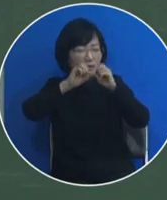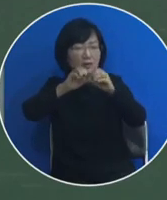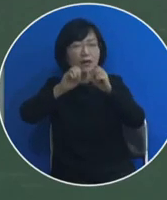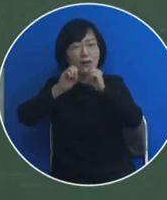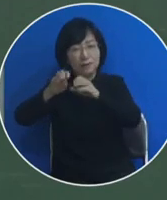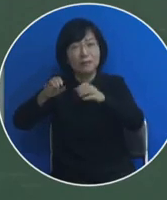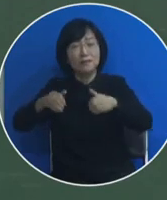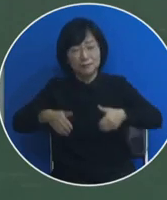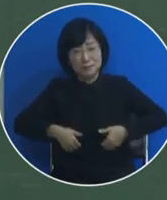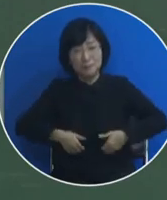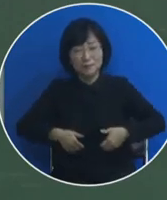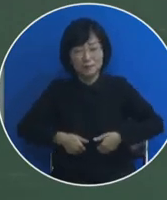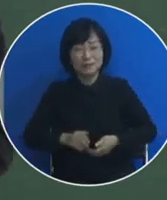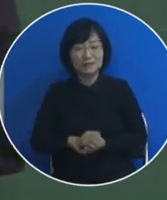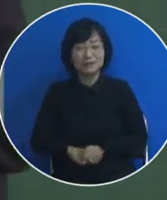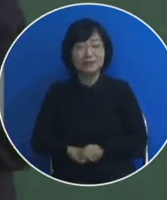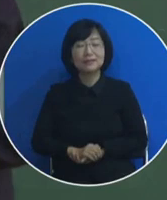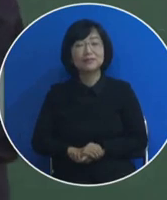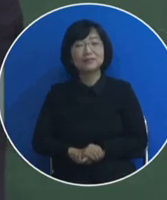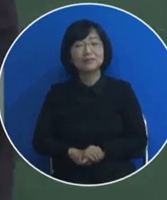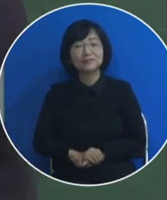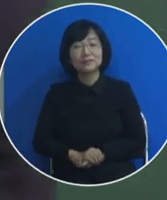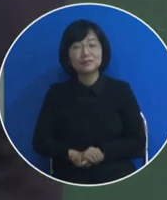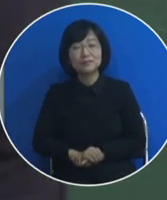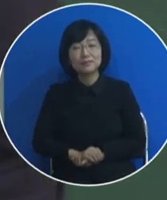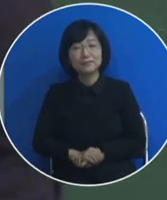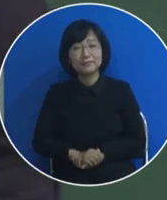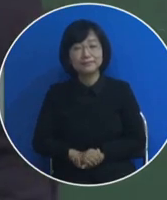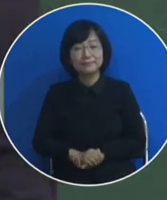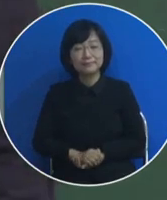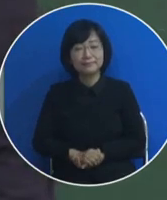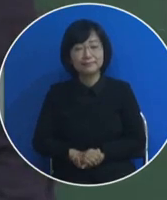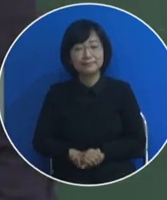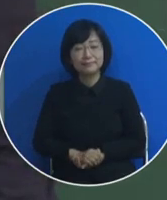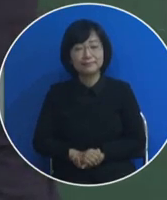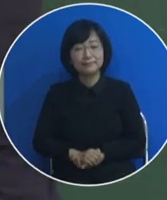이 많은 일들 가운데